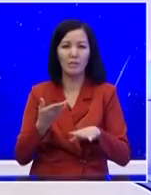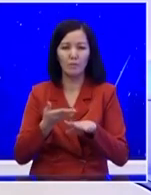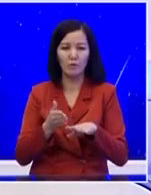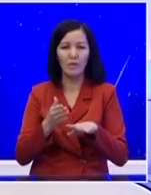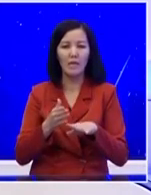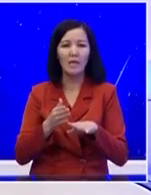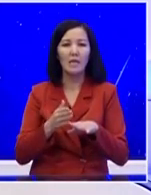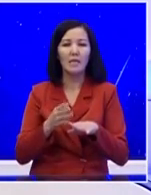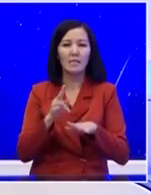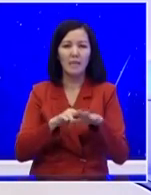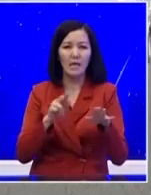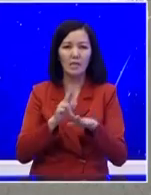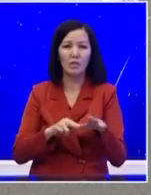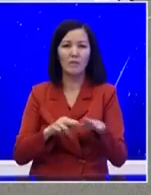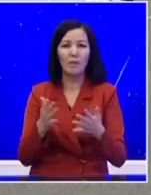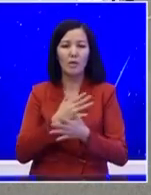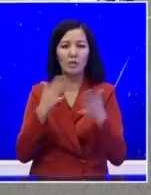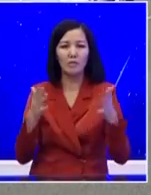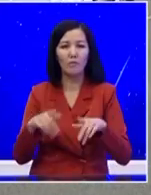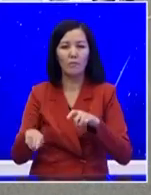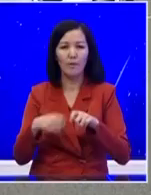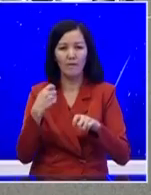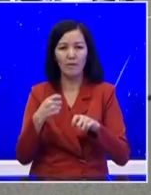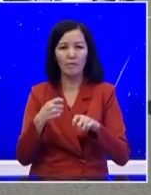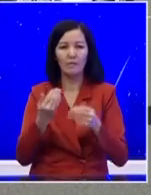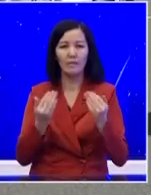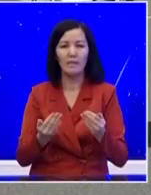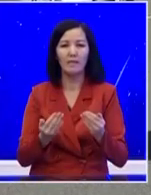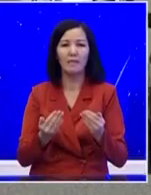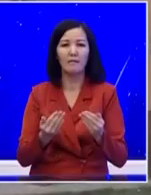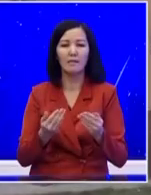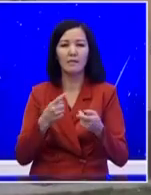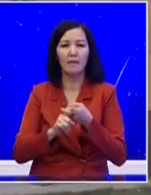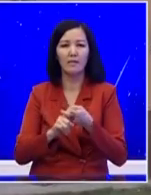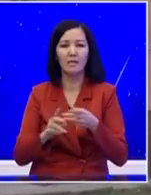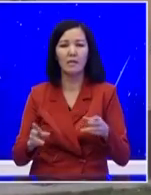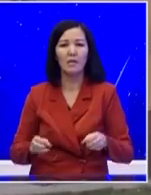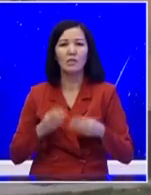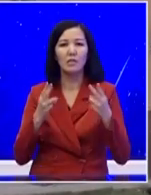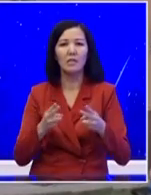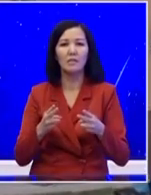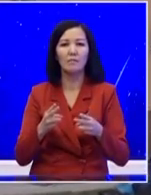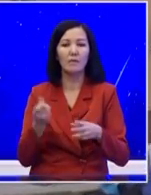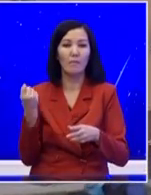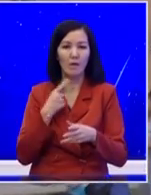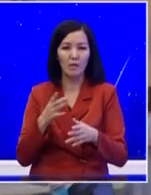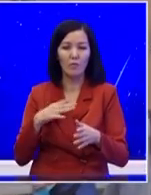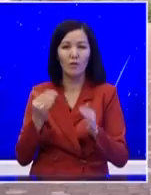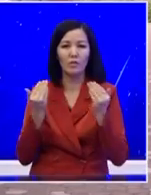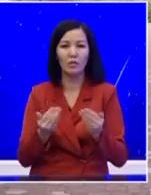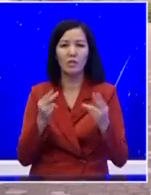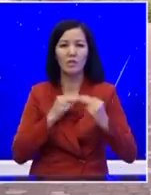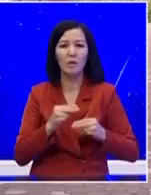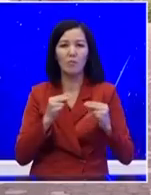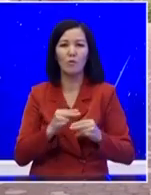преступления. Стражи порядка отмечают, большинство правонарушений на данном этапе связаны с чрезмерным употреблением алкоголя.